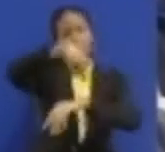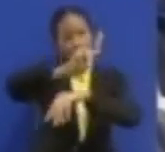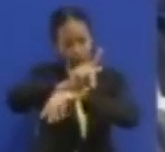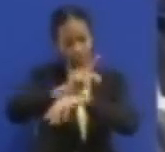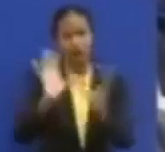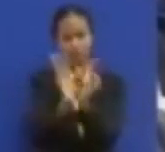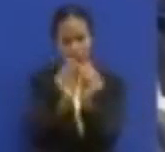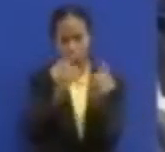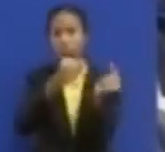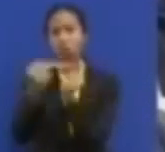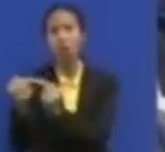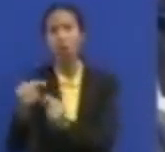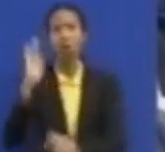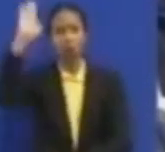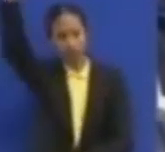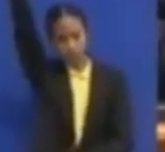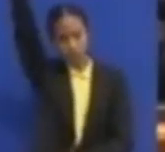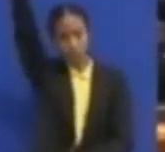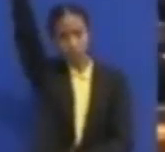ขอมือรับรองด้วยครับ